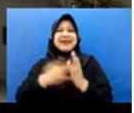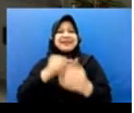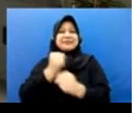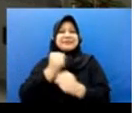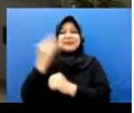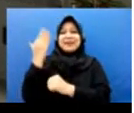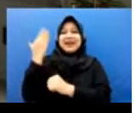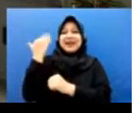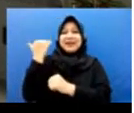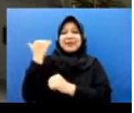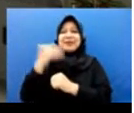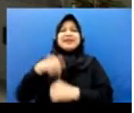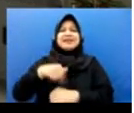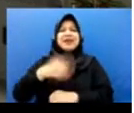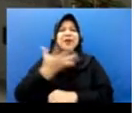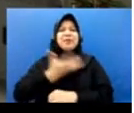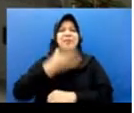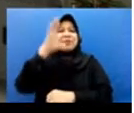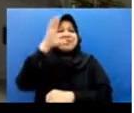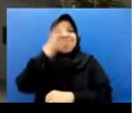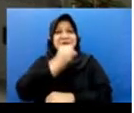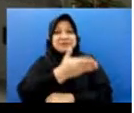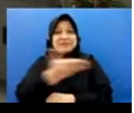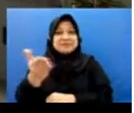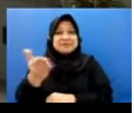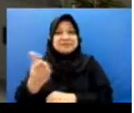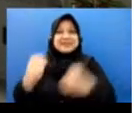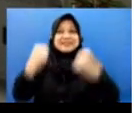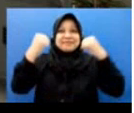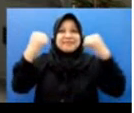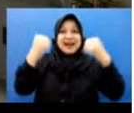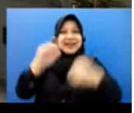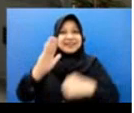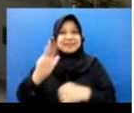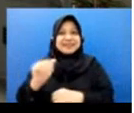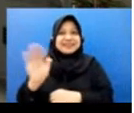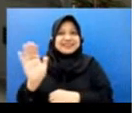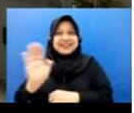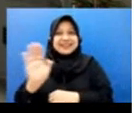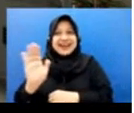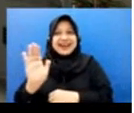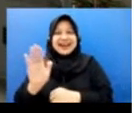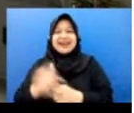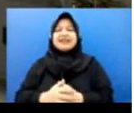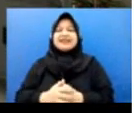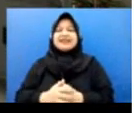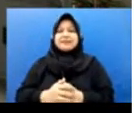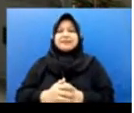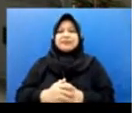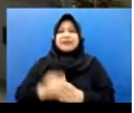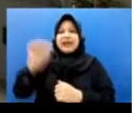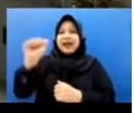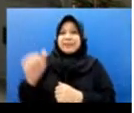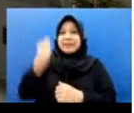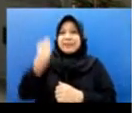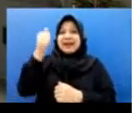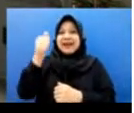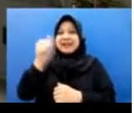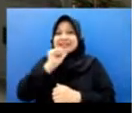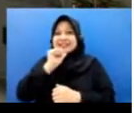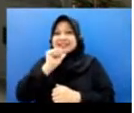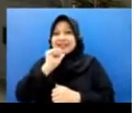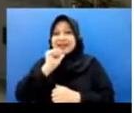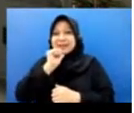aja apakah Bapak dan Ibu masih bersemangat pada siang hari ini. Dan pemenangnya saya sudah dapat ini